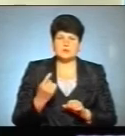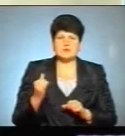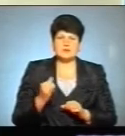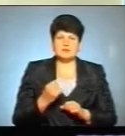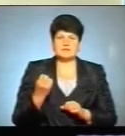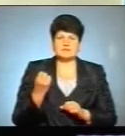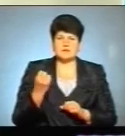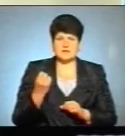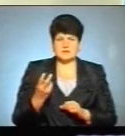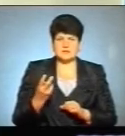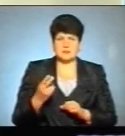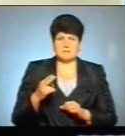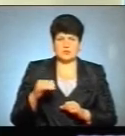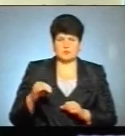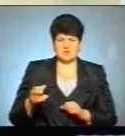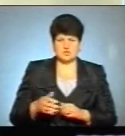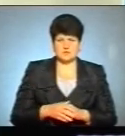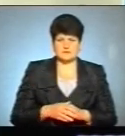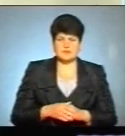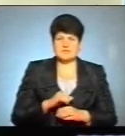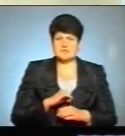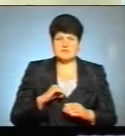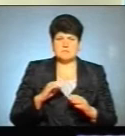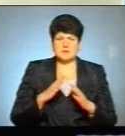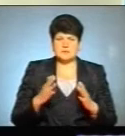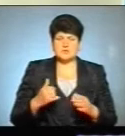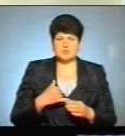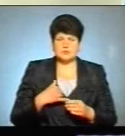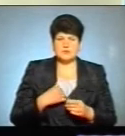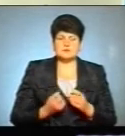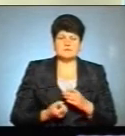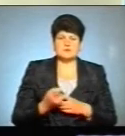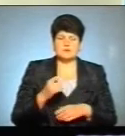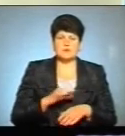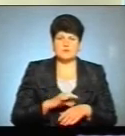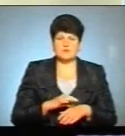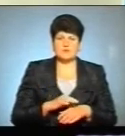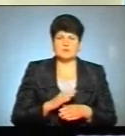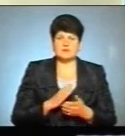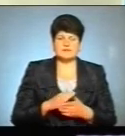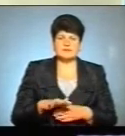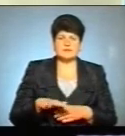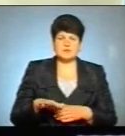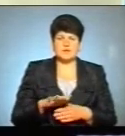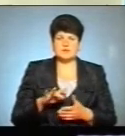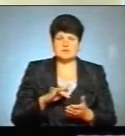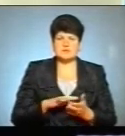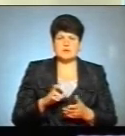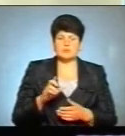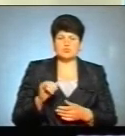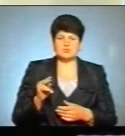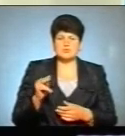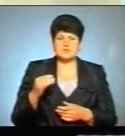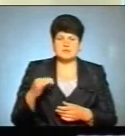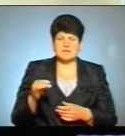12 підопічних. Найбільше в нас спалах цієї хвороби стався у територіальному центрі Бучицького району, це